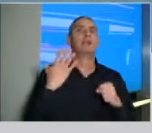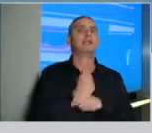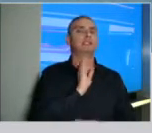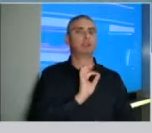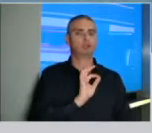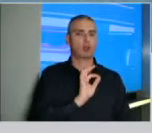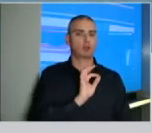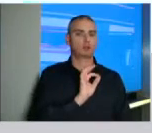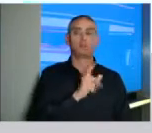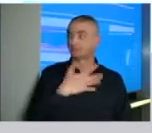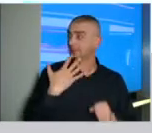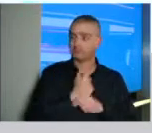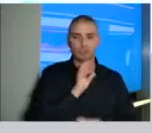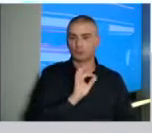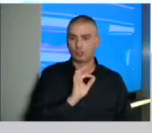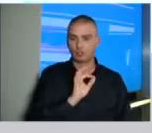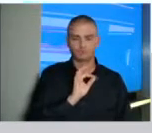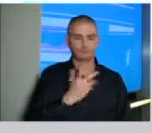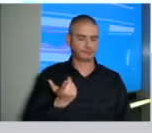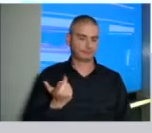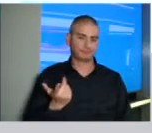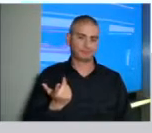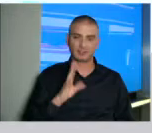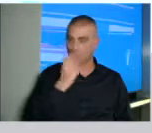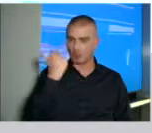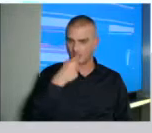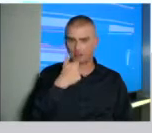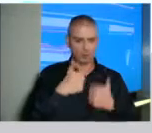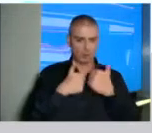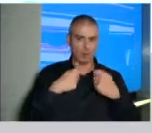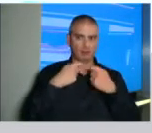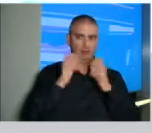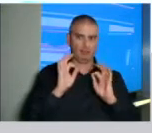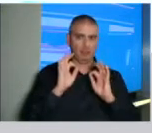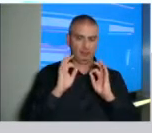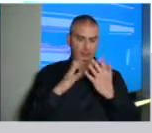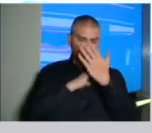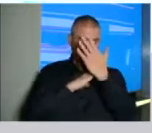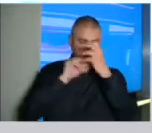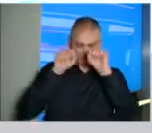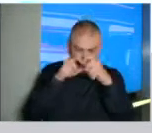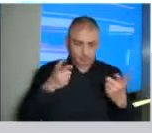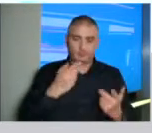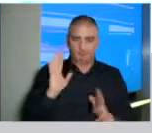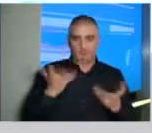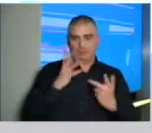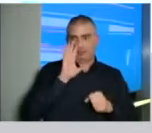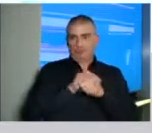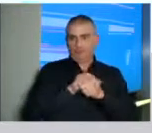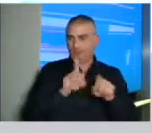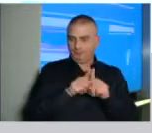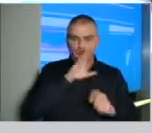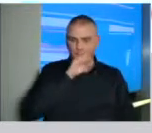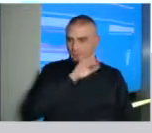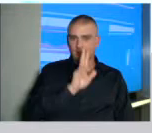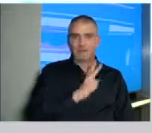שלו. זה הישג שלו למצער, כי אם הוא היה מועמד רלוונטי מסכן את מפלגת השלטון, היו מהר מאוד עולים על זה, כמו שמדברים